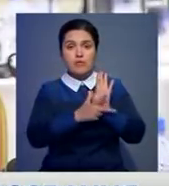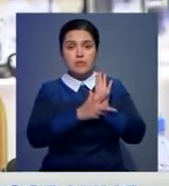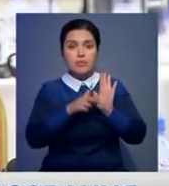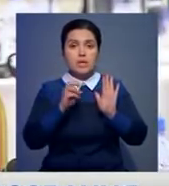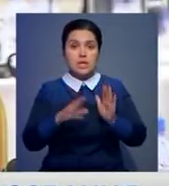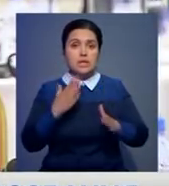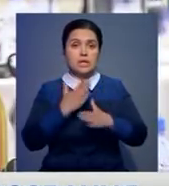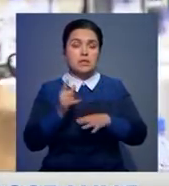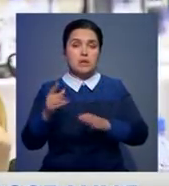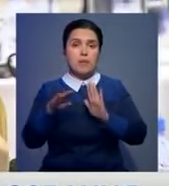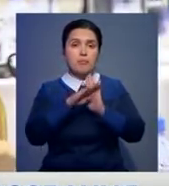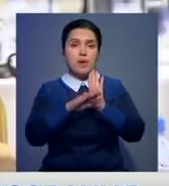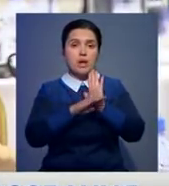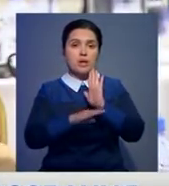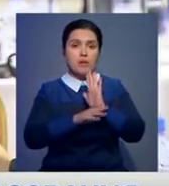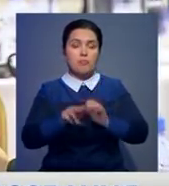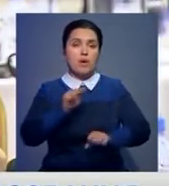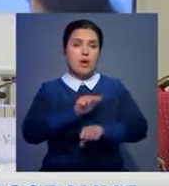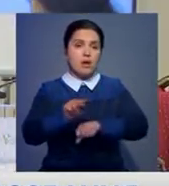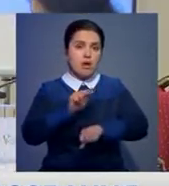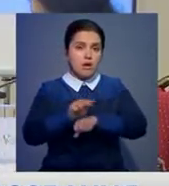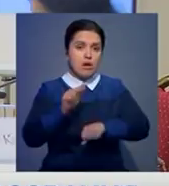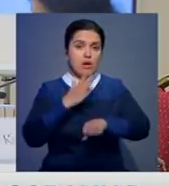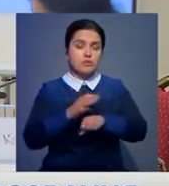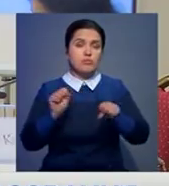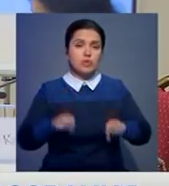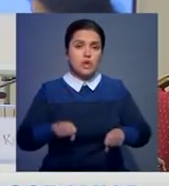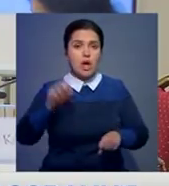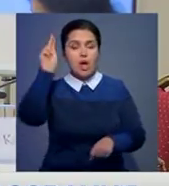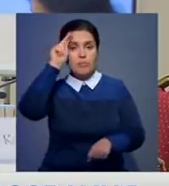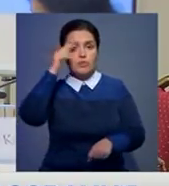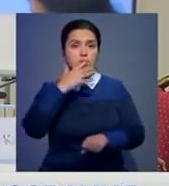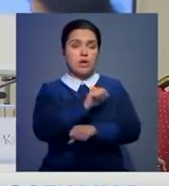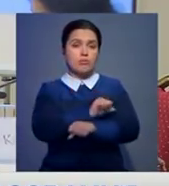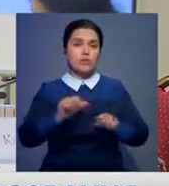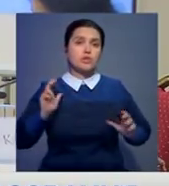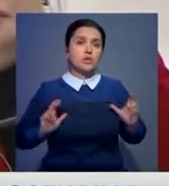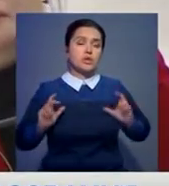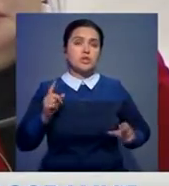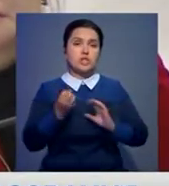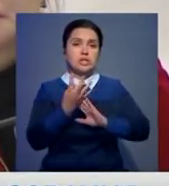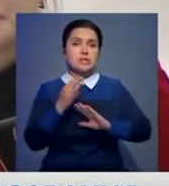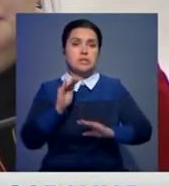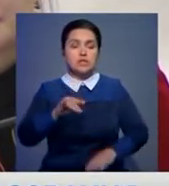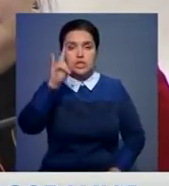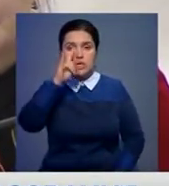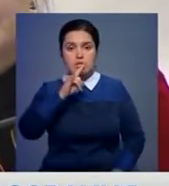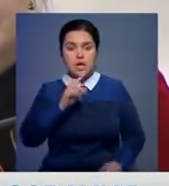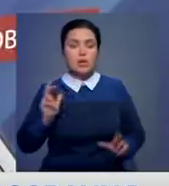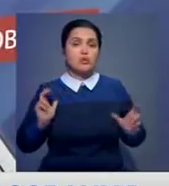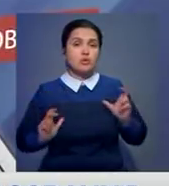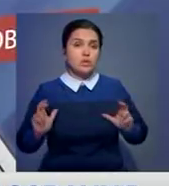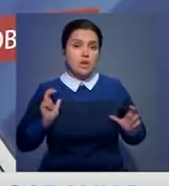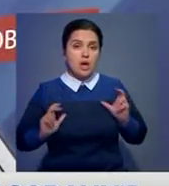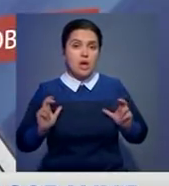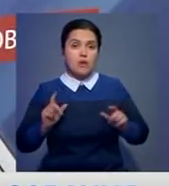За 8 лет в рамках краткосрочных программ «Академическая мобильность» возможность обучения в зарубежных вузах получили 14 тысяч